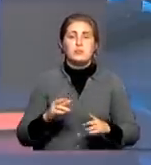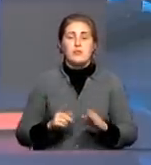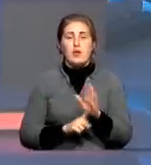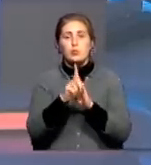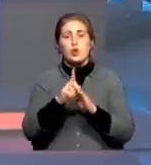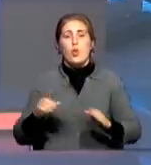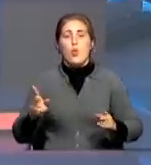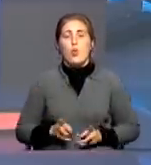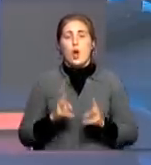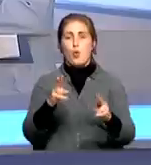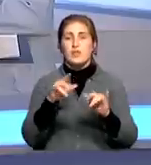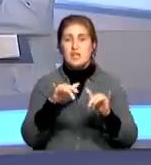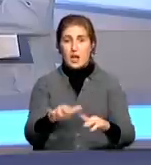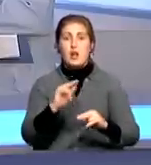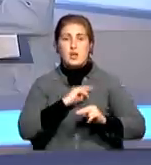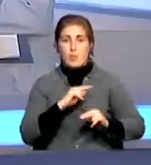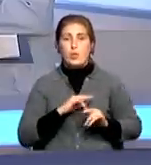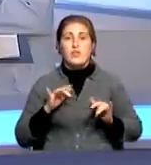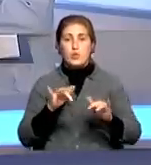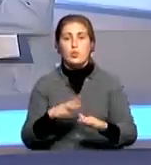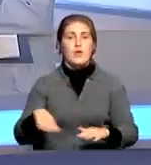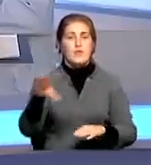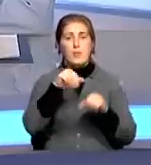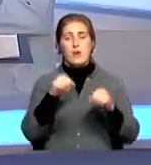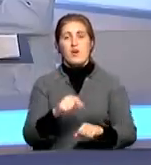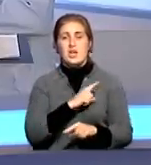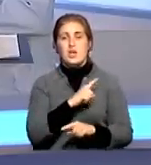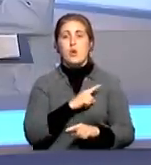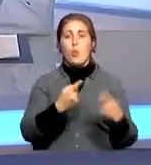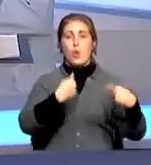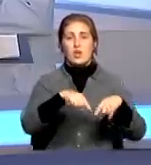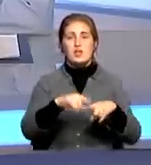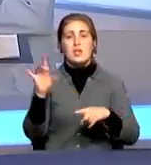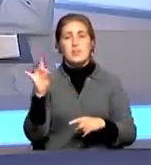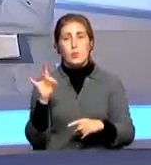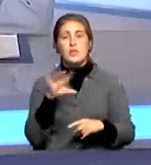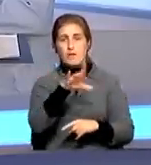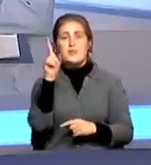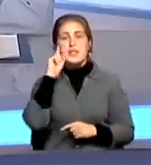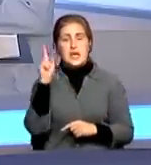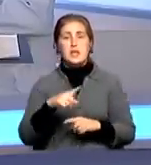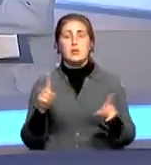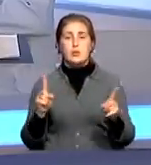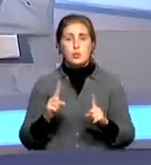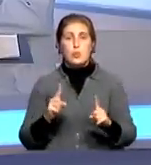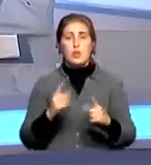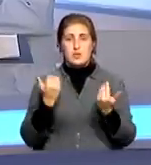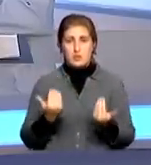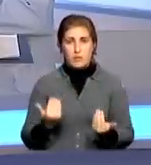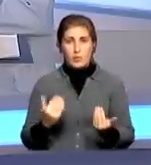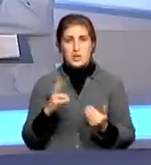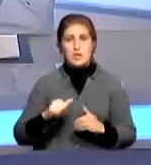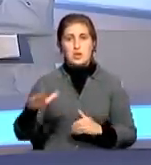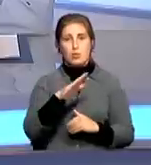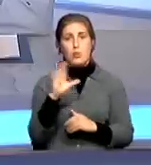дел? Да, конечно. Работа ведется всеми правоохранительными органами республики. Вы знаете, что сегодня на